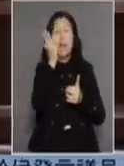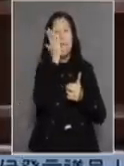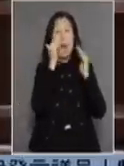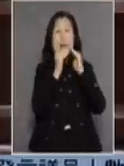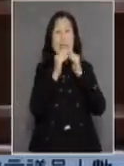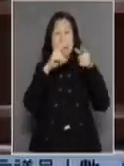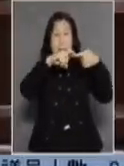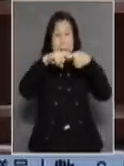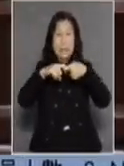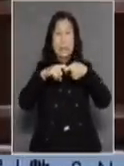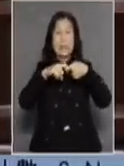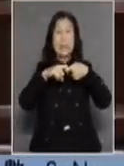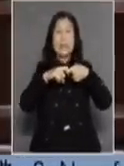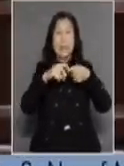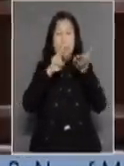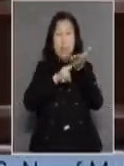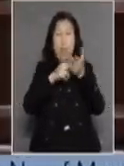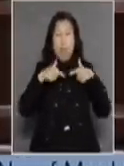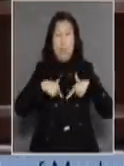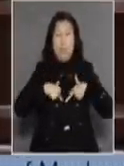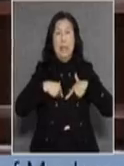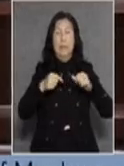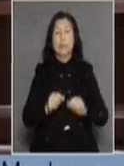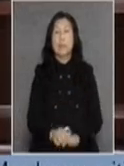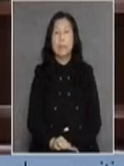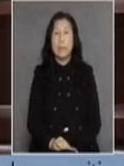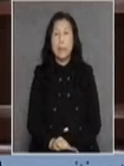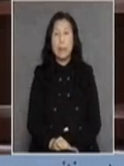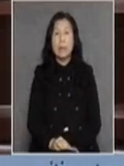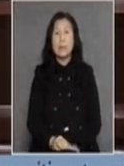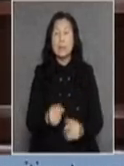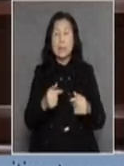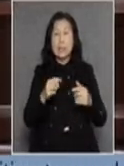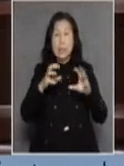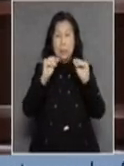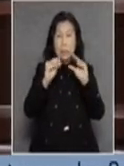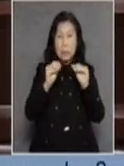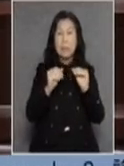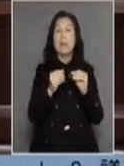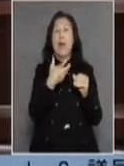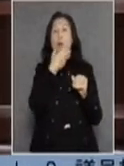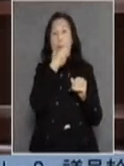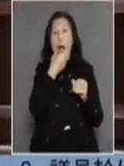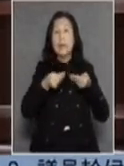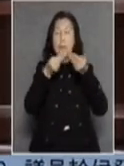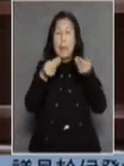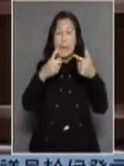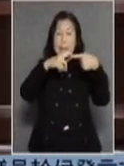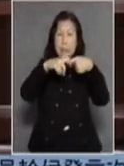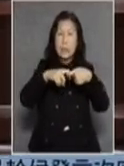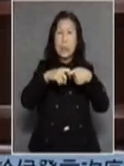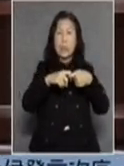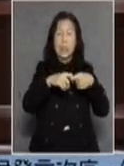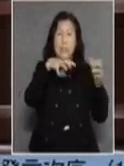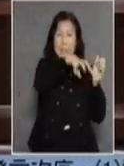鏈綜合信息系統，由麵粉到麵包的供應鏈，將每一